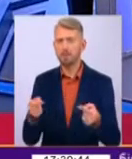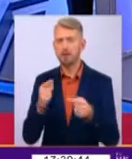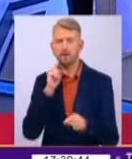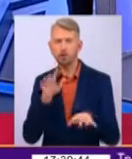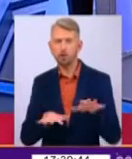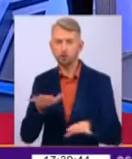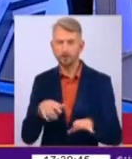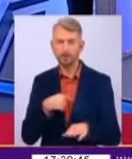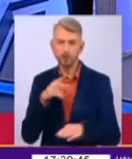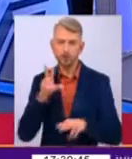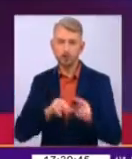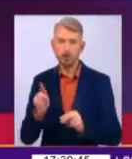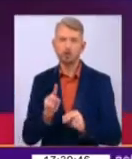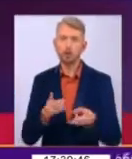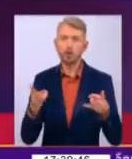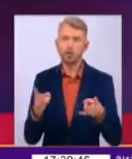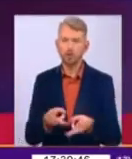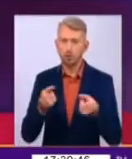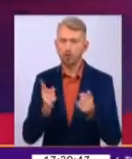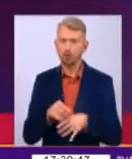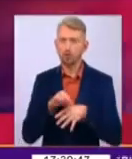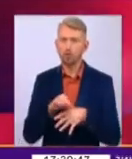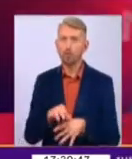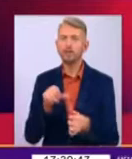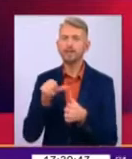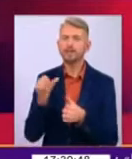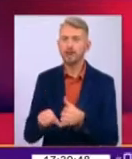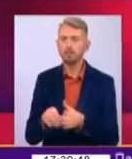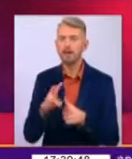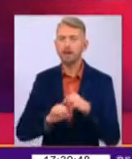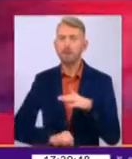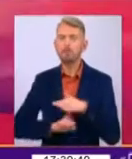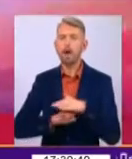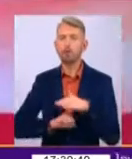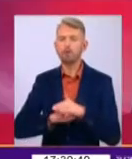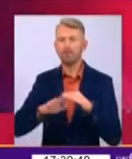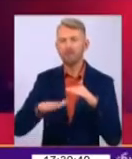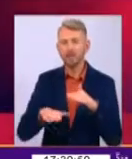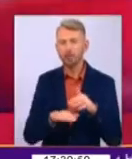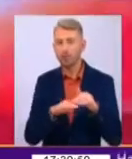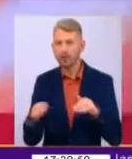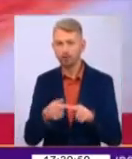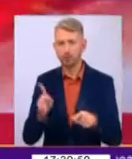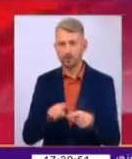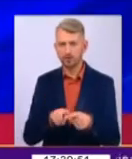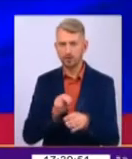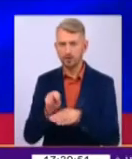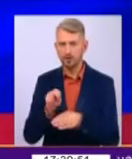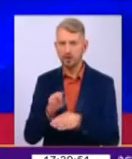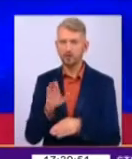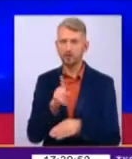і я вважаю, знаєте, що необхідно дійсно проводити саме на базовому, низовому рівні, а це відділення, взвод,